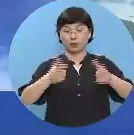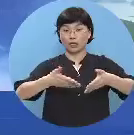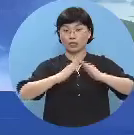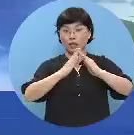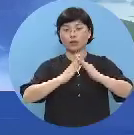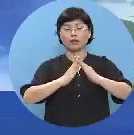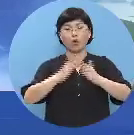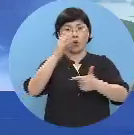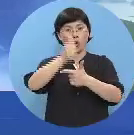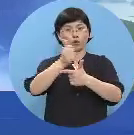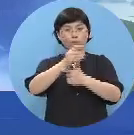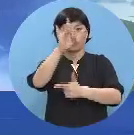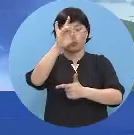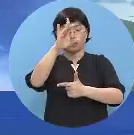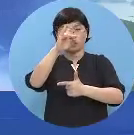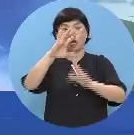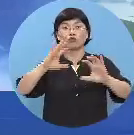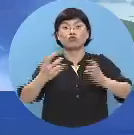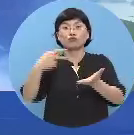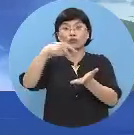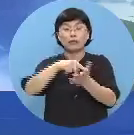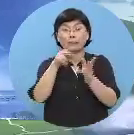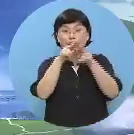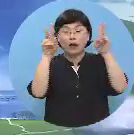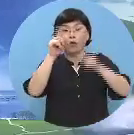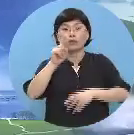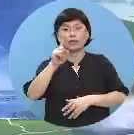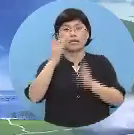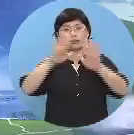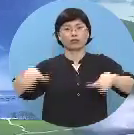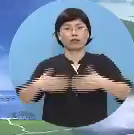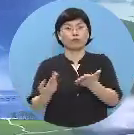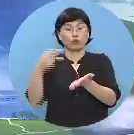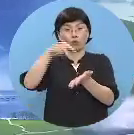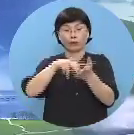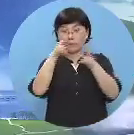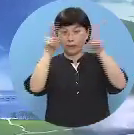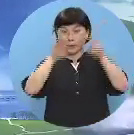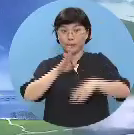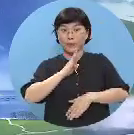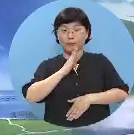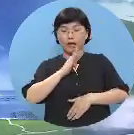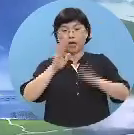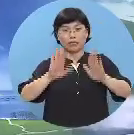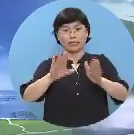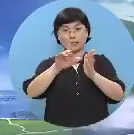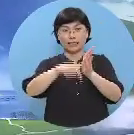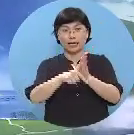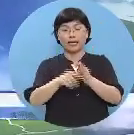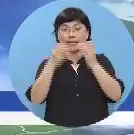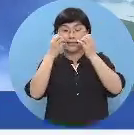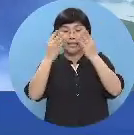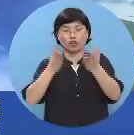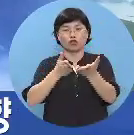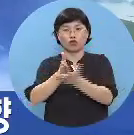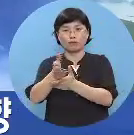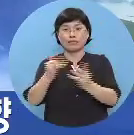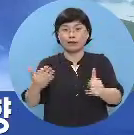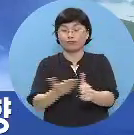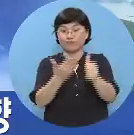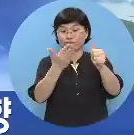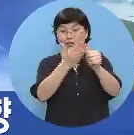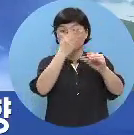전라남도가 설립한 호남 유일의 공립대학, 네, 전남도립대학교입니다. 도정의 발견 이 시간에는 창조적인